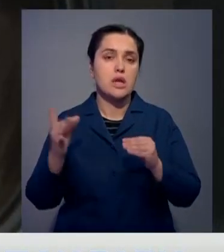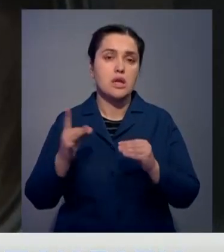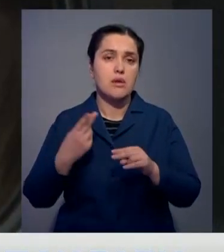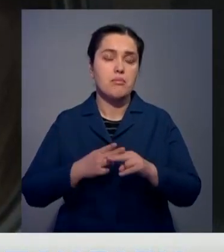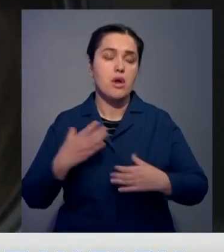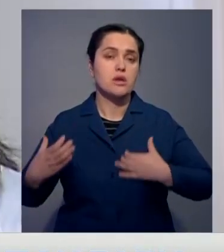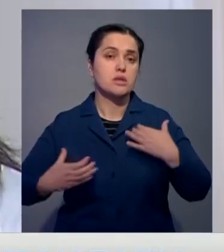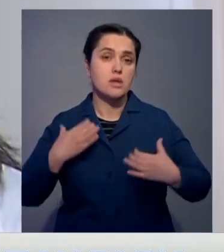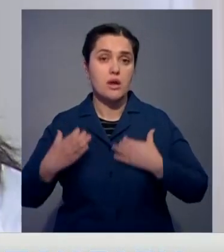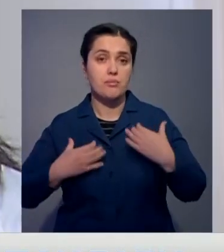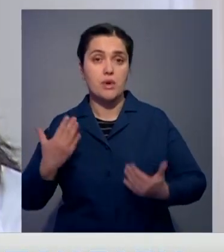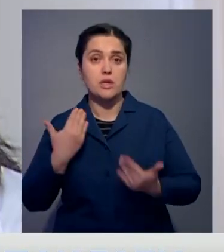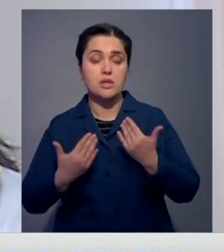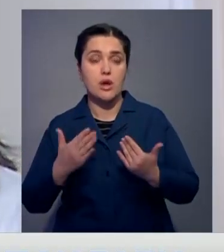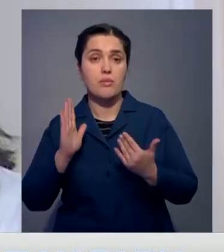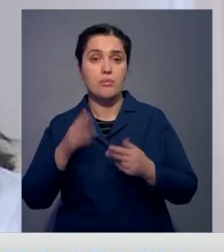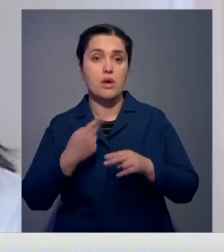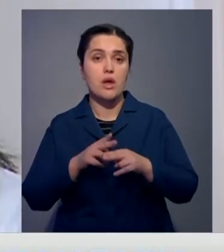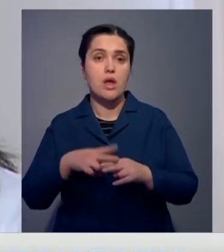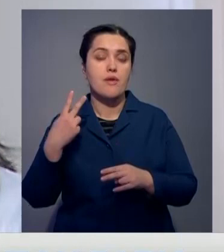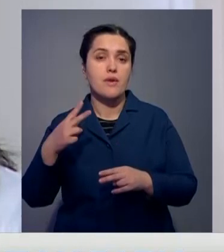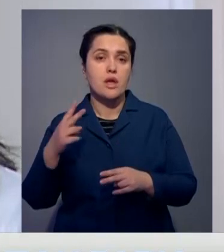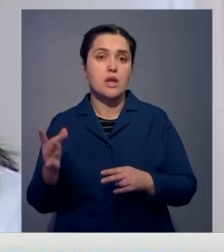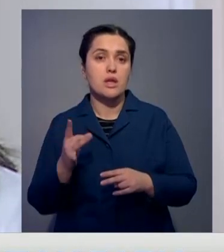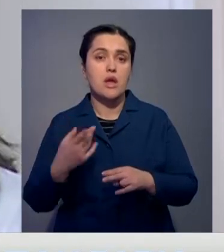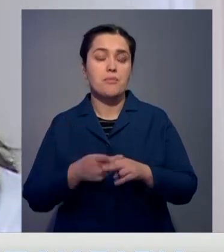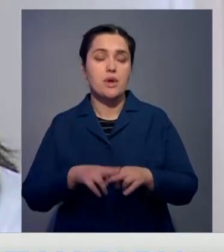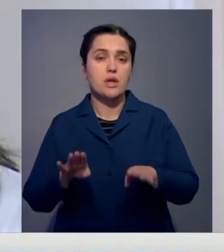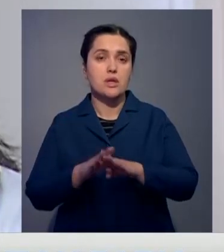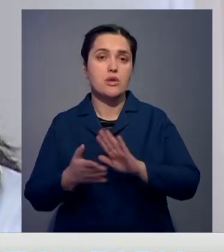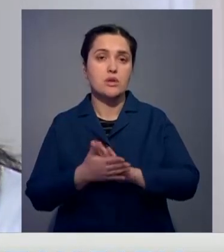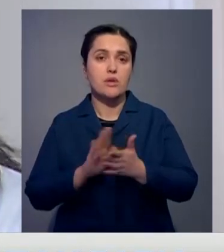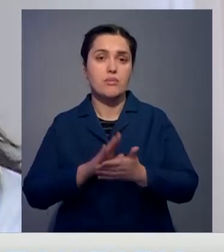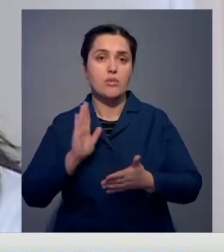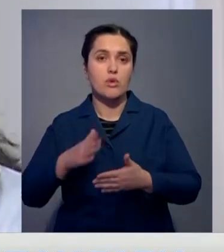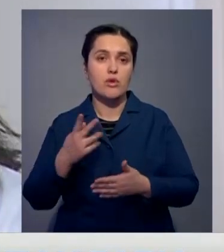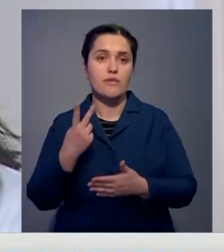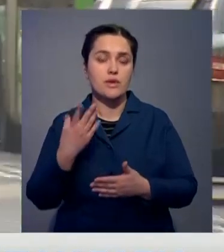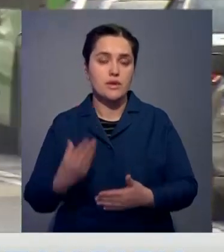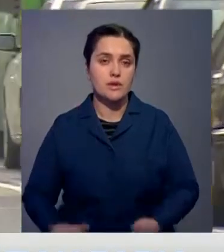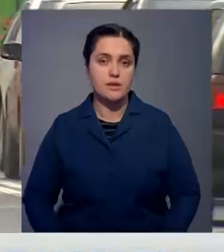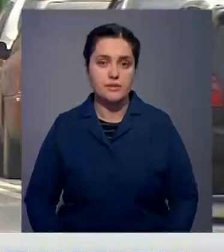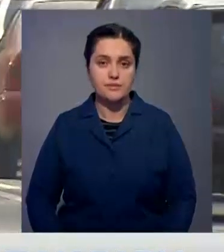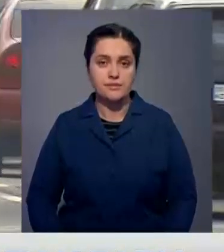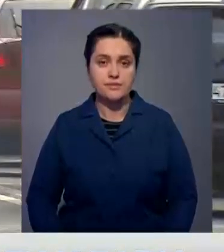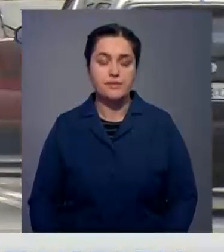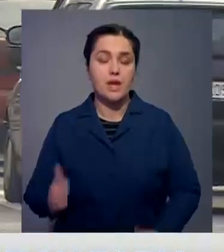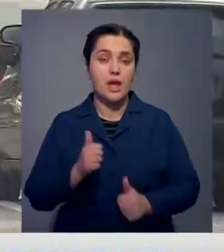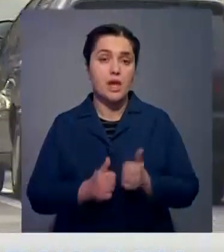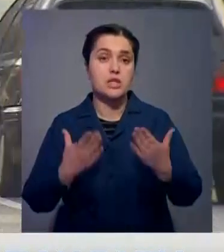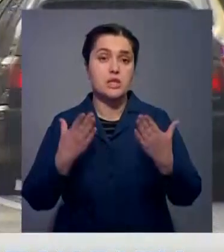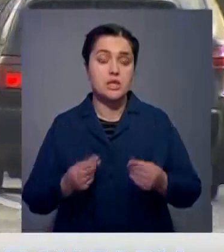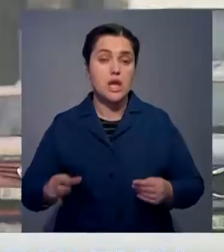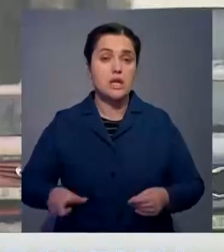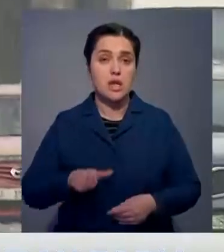тревогу стоит бить, если разница будет как минимум 20-кратной. И такая ситуация продержится около 2 суток. Каждый день на дороге